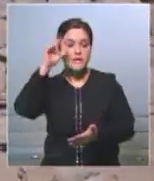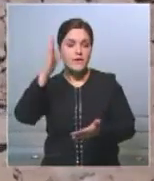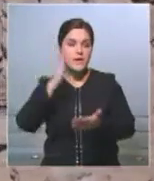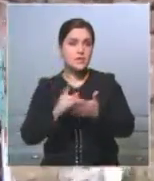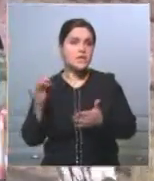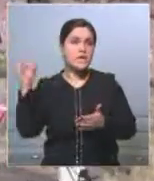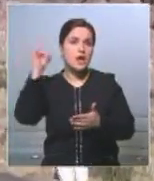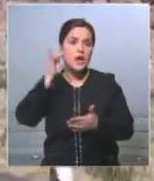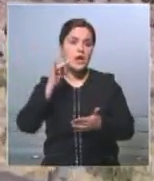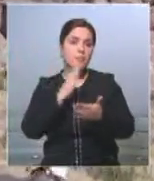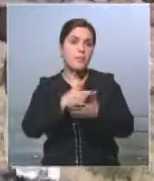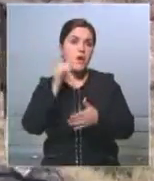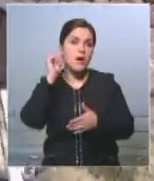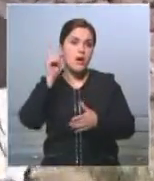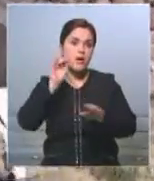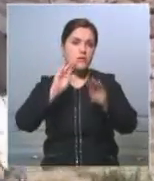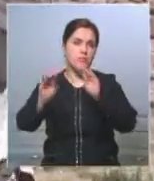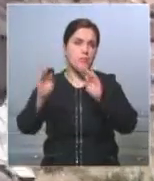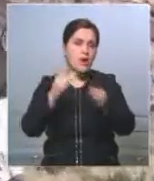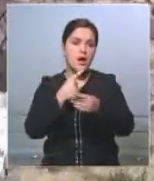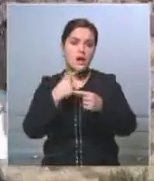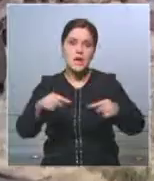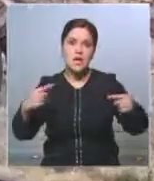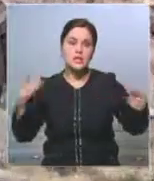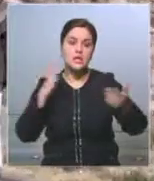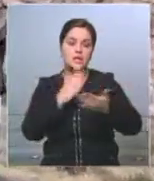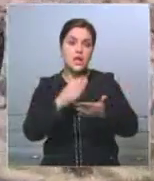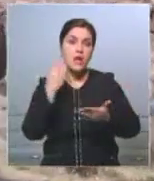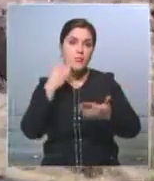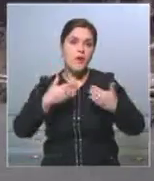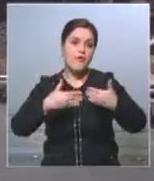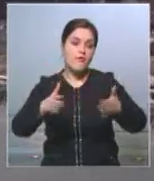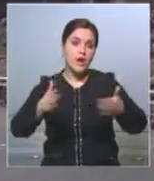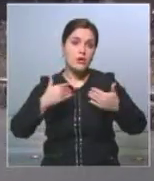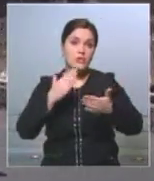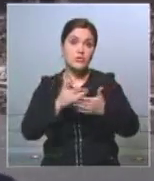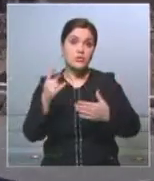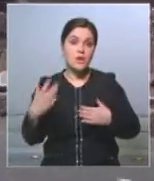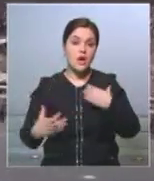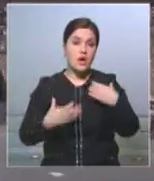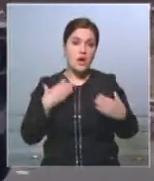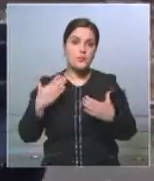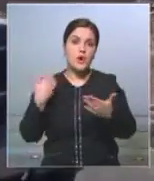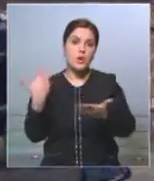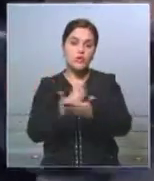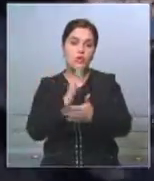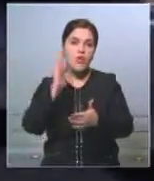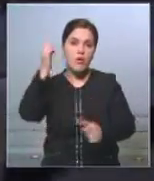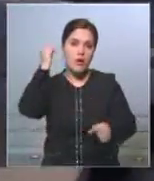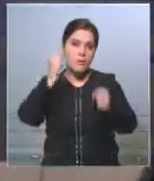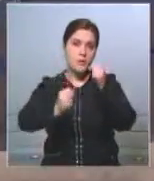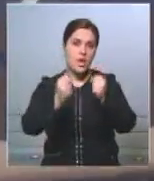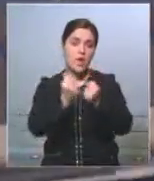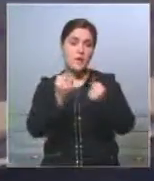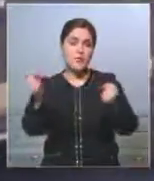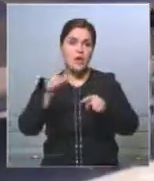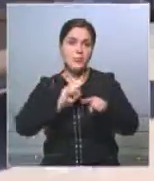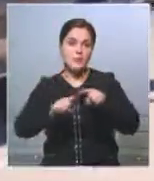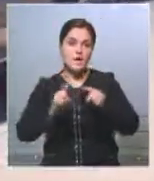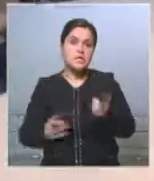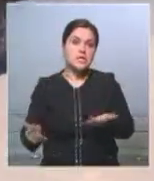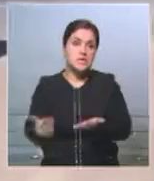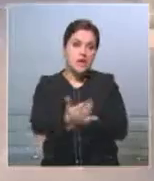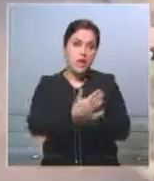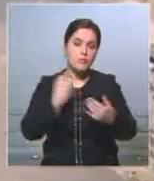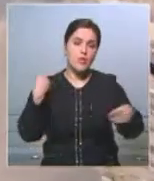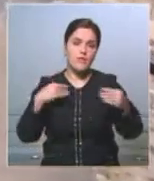древними мечетями, домами, крепостными стенами и воротами. Сейчас жители, опасаясь новых авианалетов и бомбардировок, в спешном порядке собирают